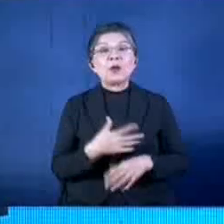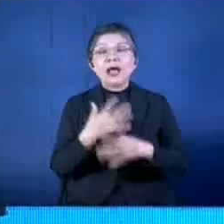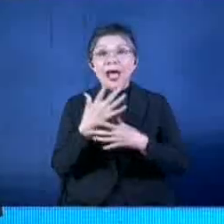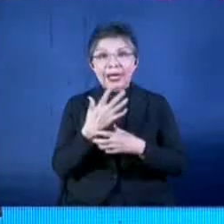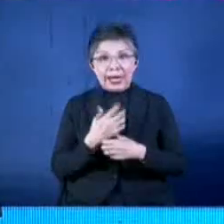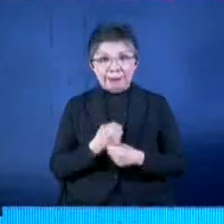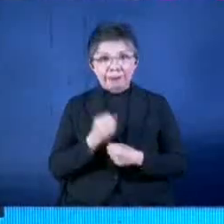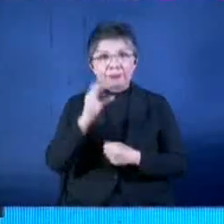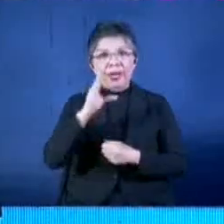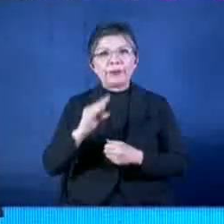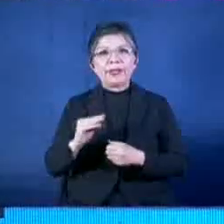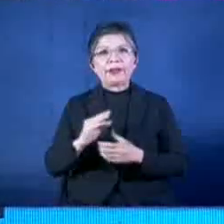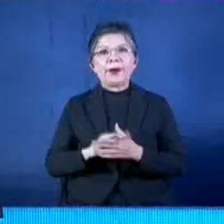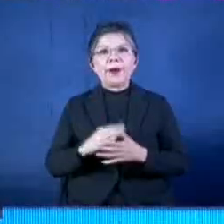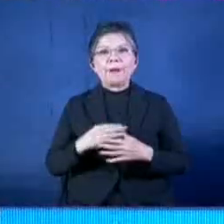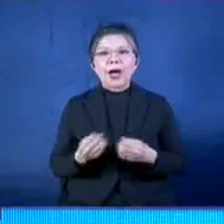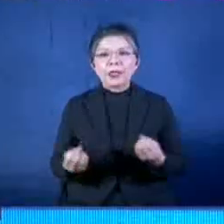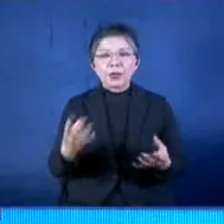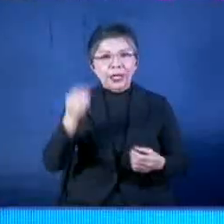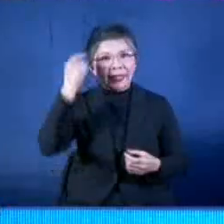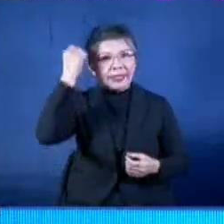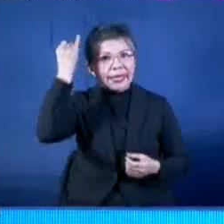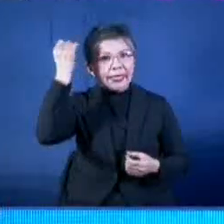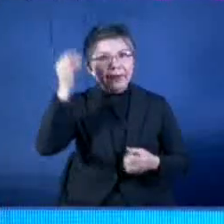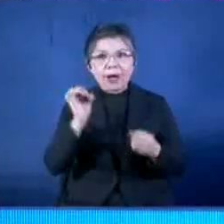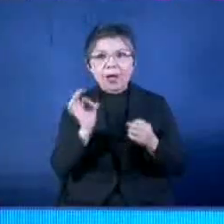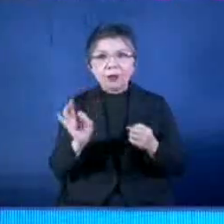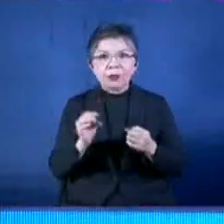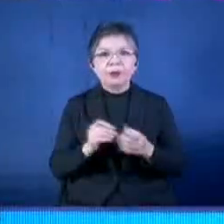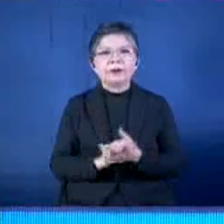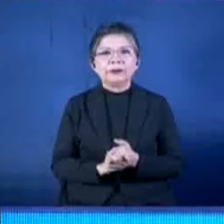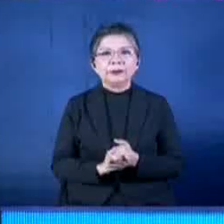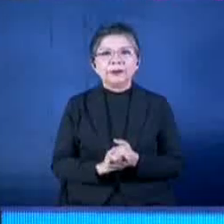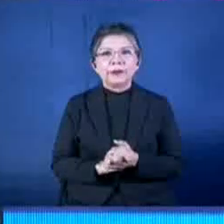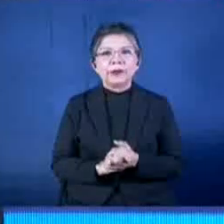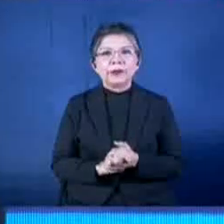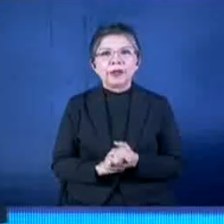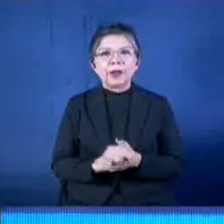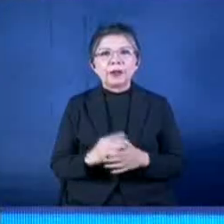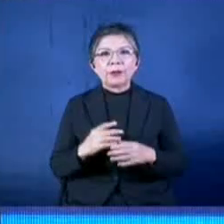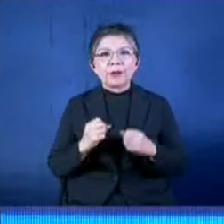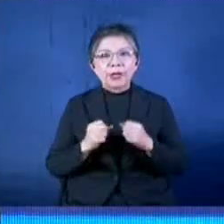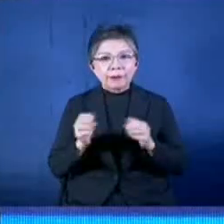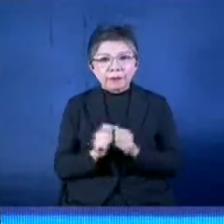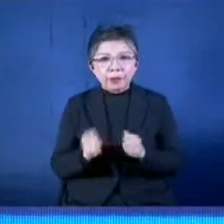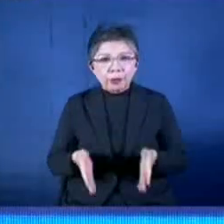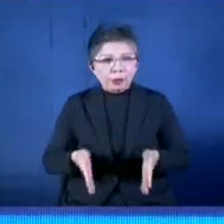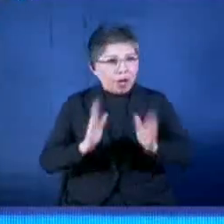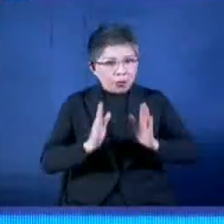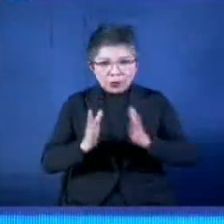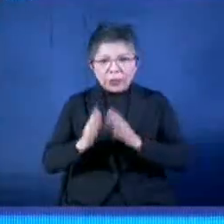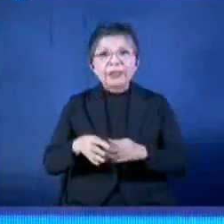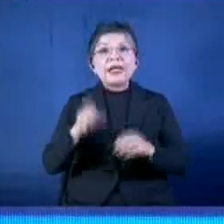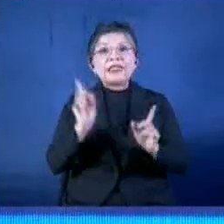hari ini, Alvito, bahwa akan banyak muncul gagasan dan ide yang tentu saja membangun dan bisa